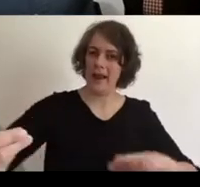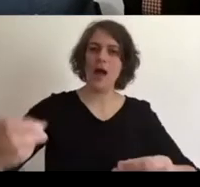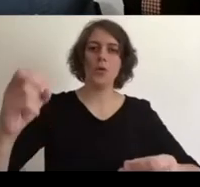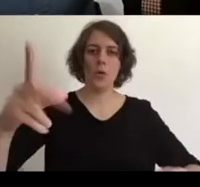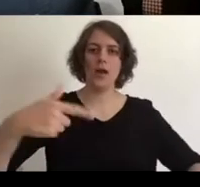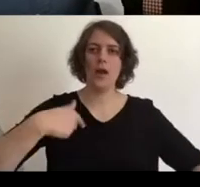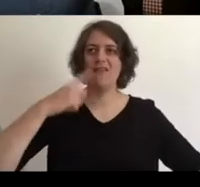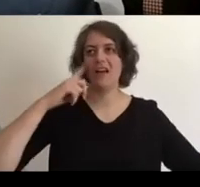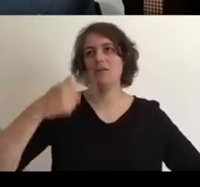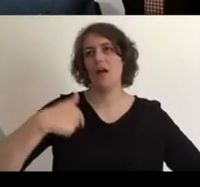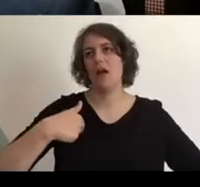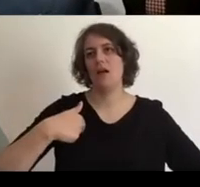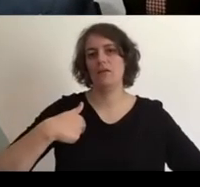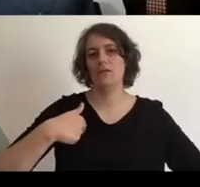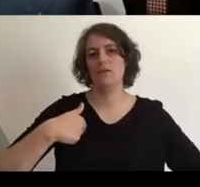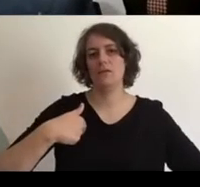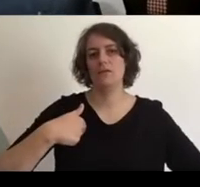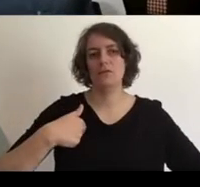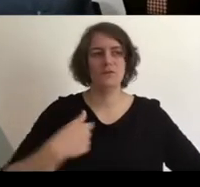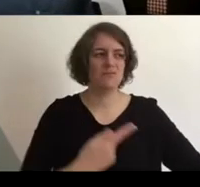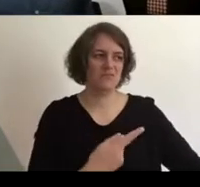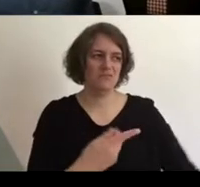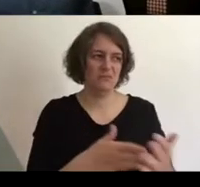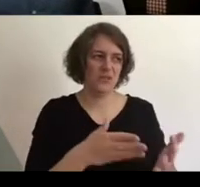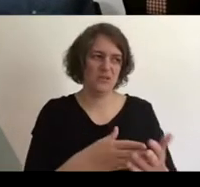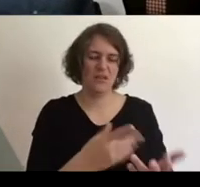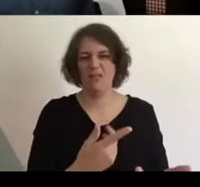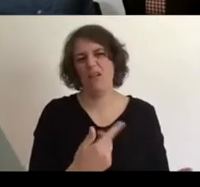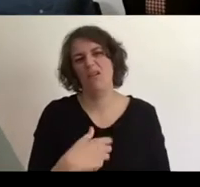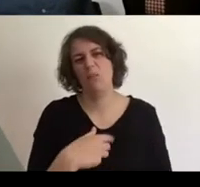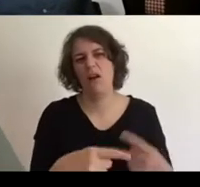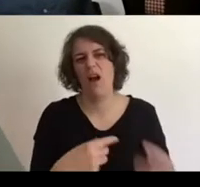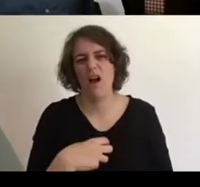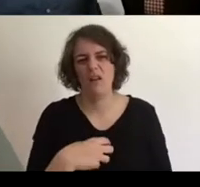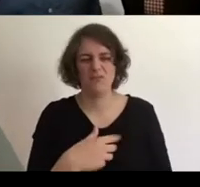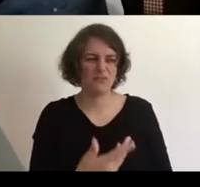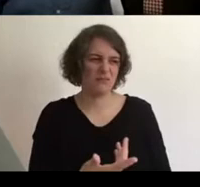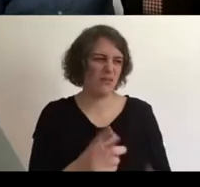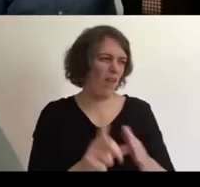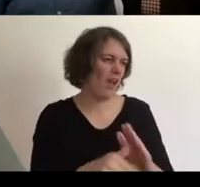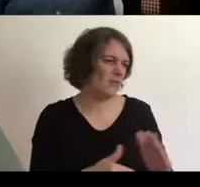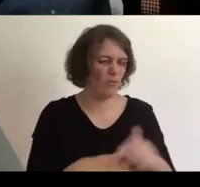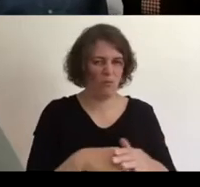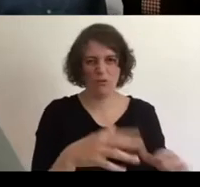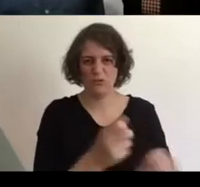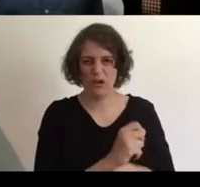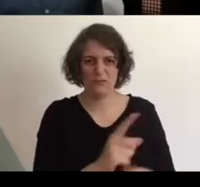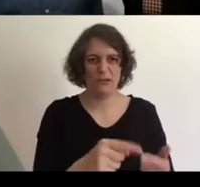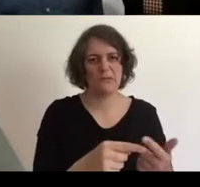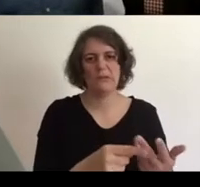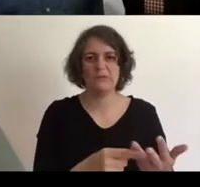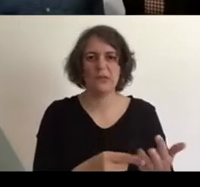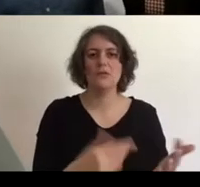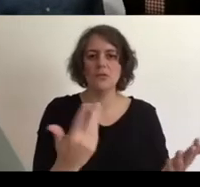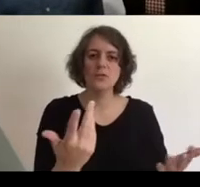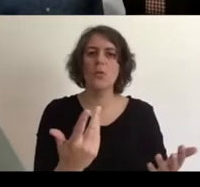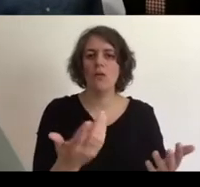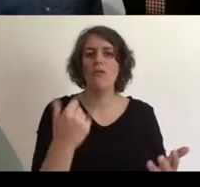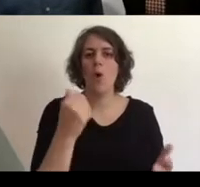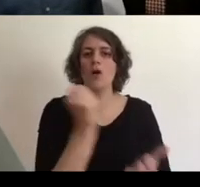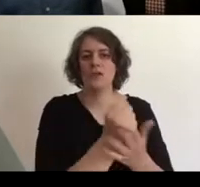Wissen, die nehmen wir eh nicht, weil die hat ja eine Behinderung, die ist immer krank und die ist nicht leistungsfähig und was da alles so da kommen kann an